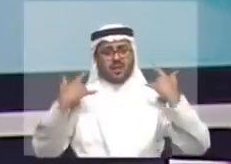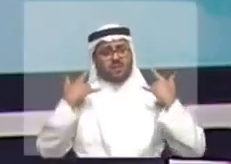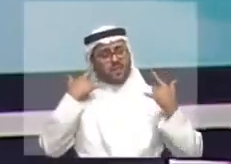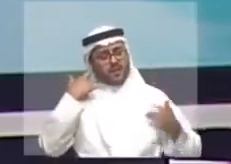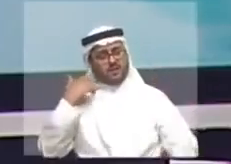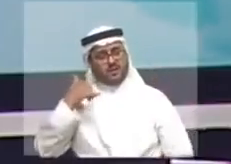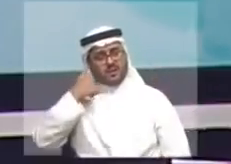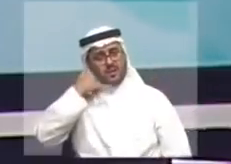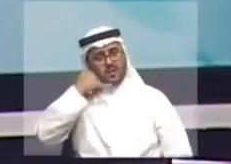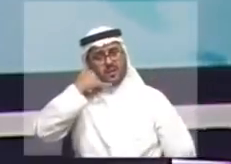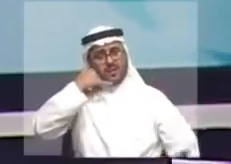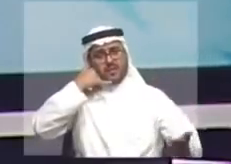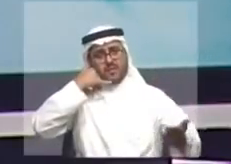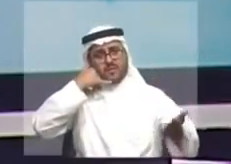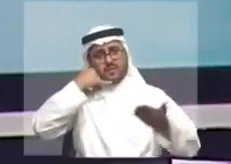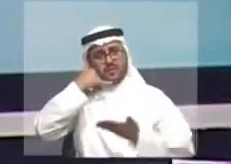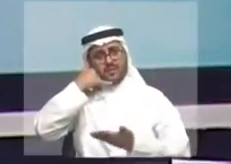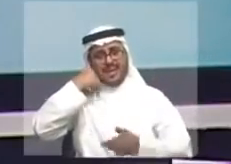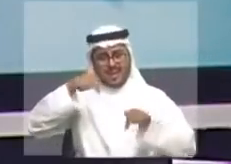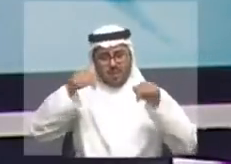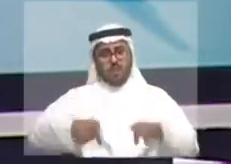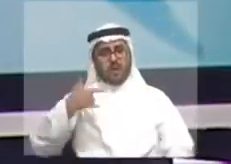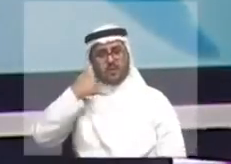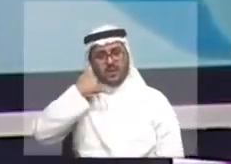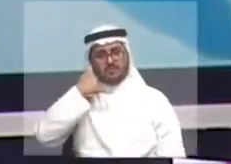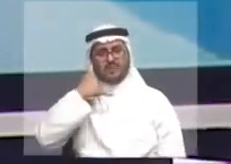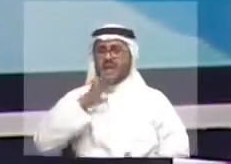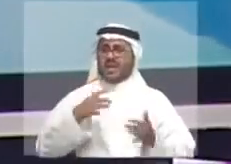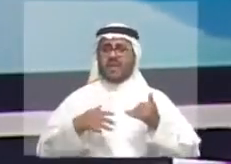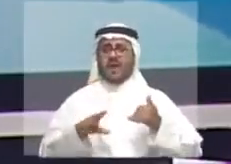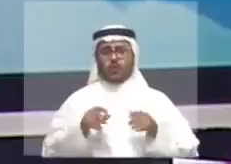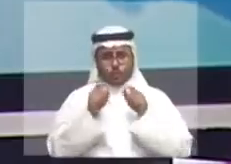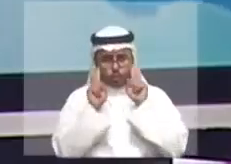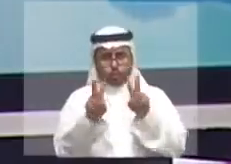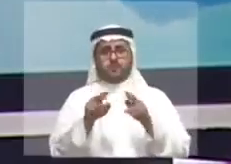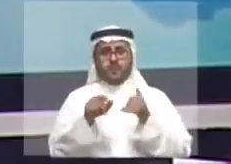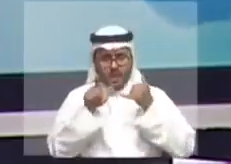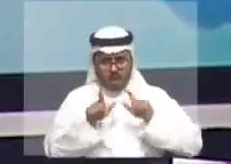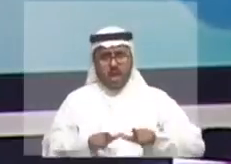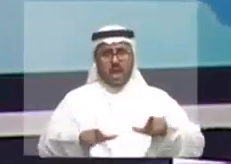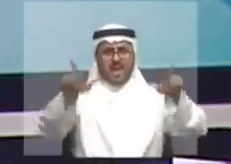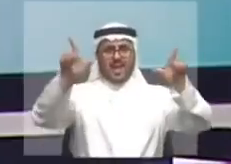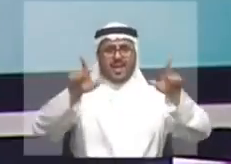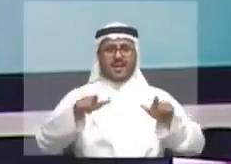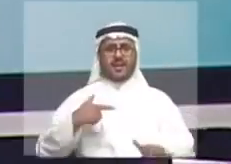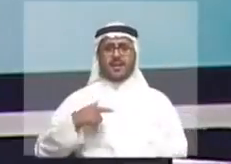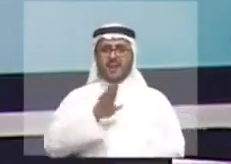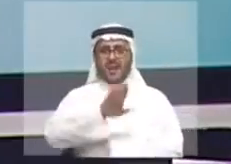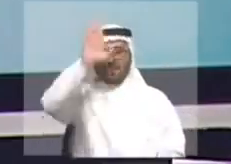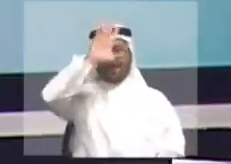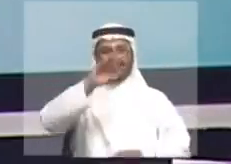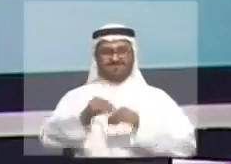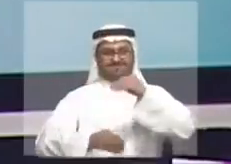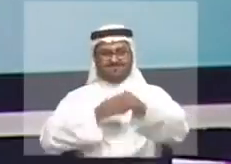سعادة السفير بداية، ثم كيف ترون إعلان خادم الحرمين الشريفين اليوم بتسمية القمة العربية بقمة القدس،